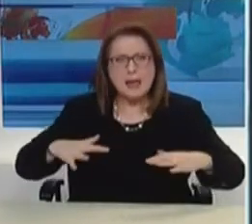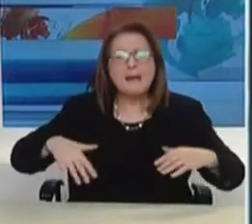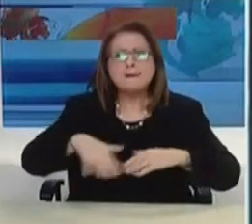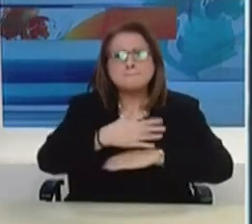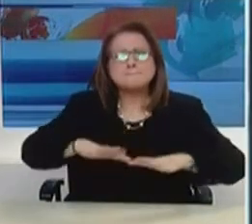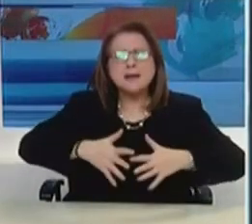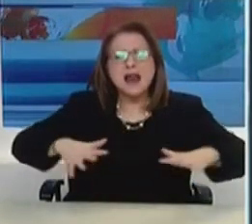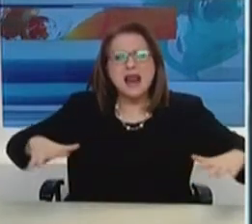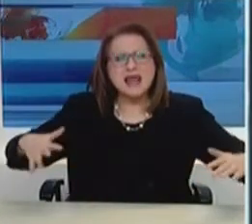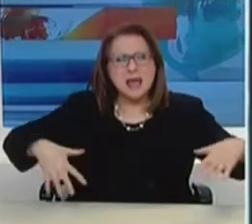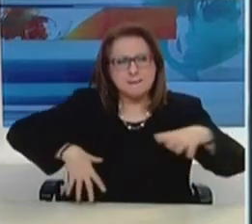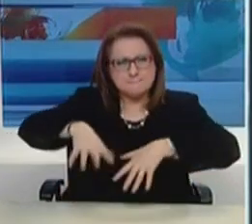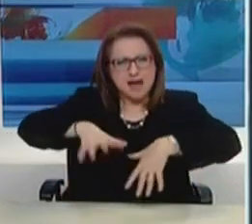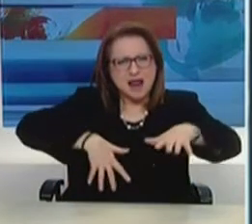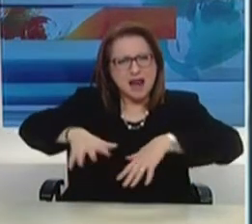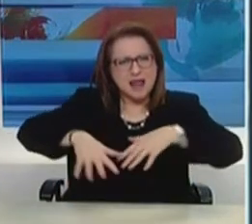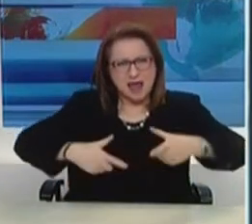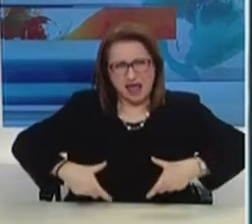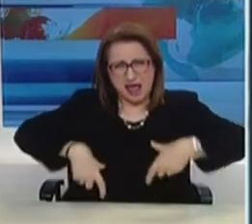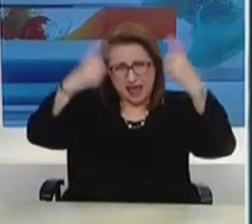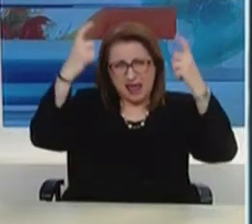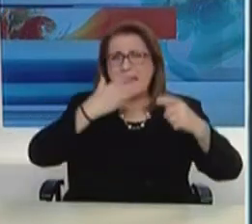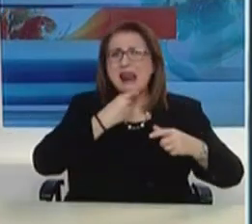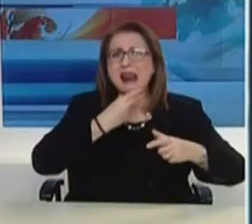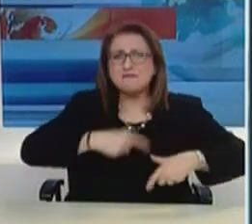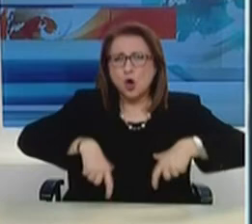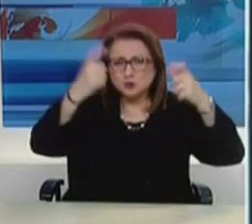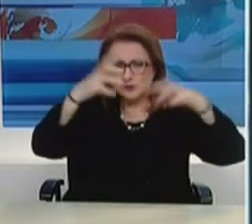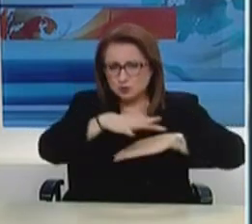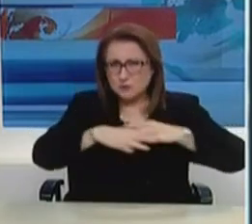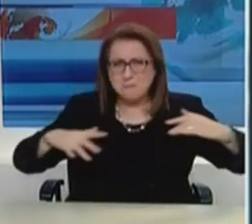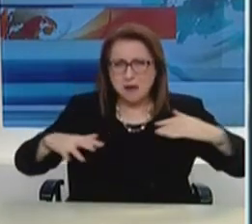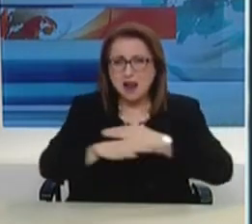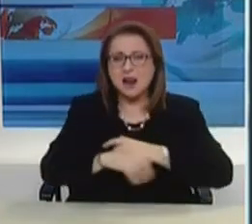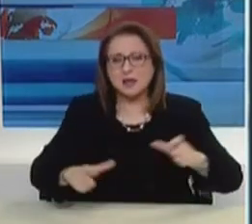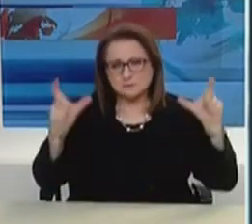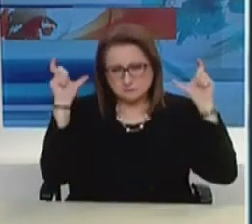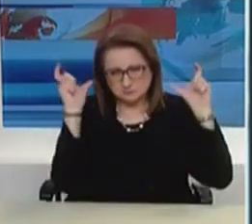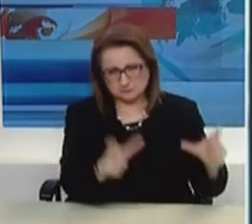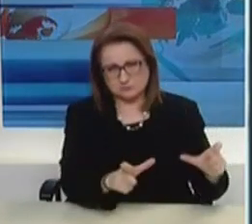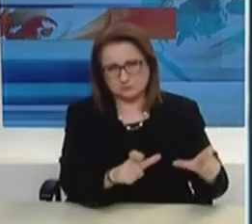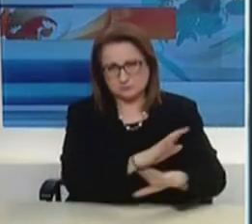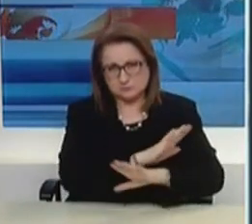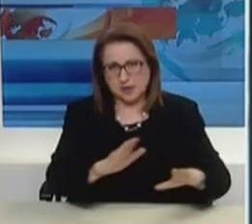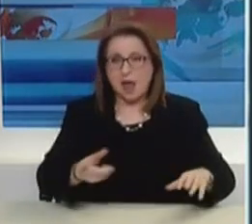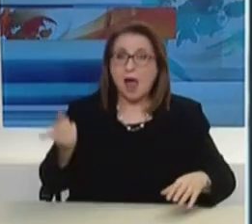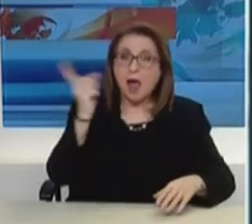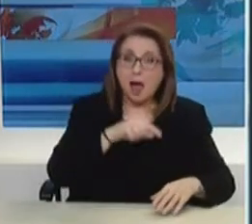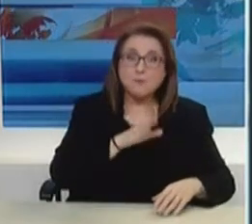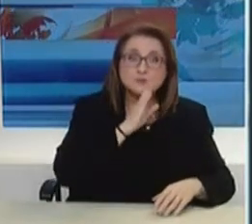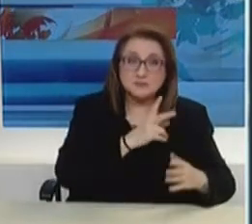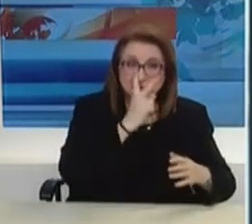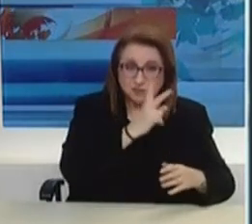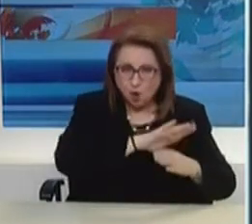στη νέα παραλία Θεσσαλονίκης από Δευτέρα έως Παρασκευή από τις 2 το μεσημέρι στις 8 το πρωί της επομένης και για όλο το Σαββατοκύριακο.